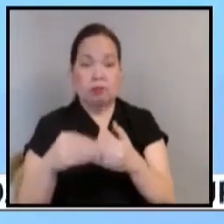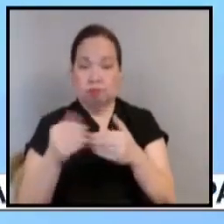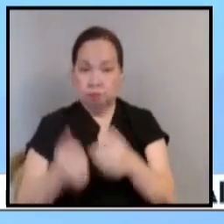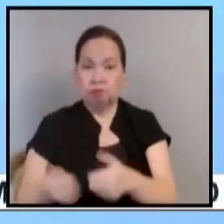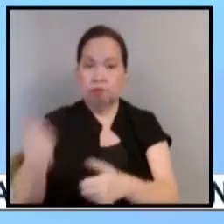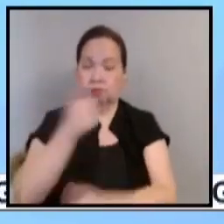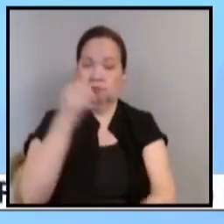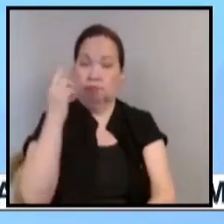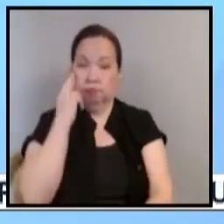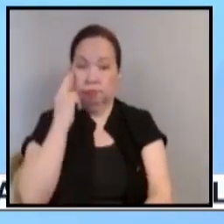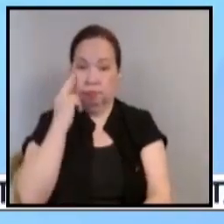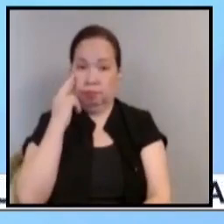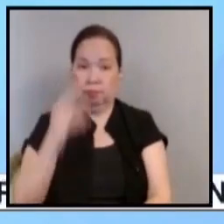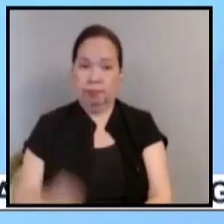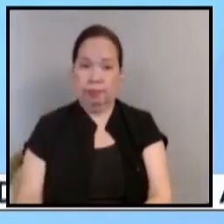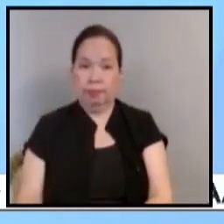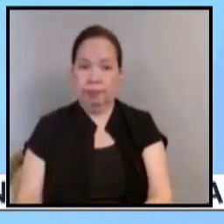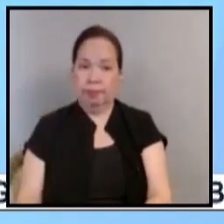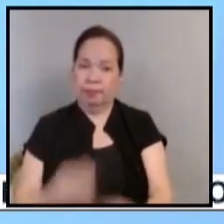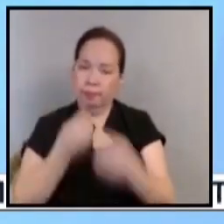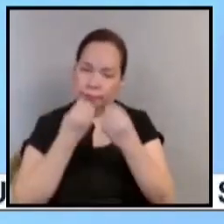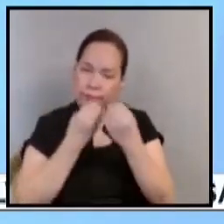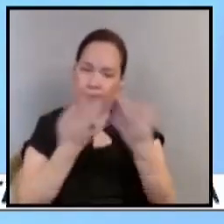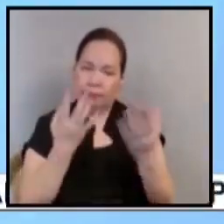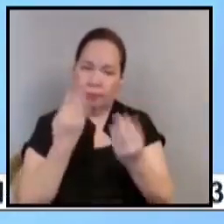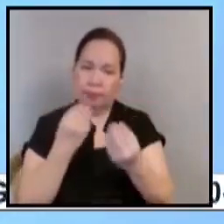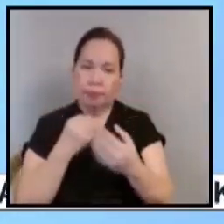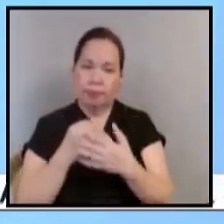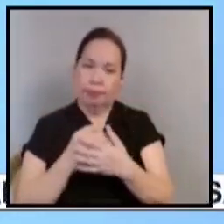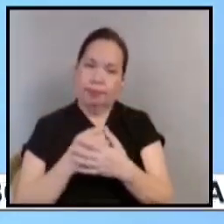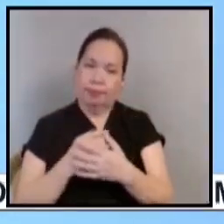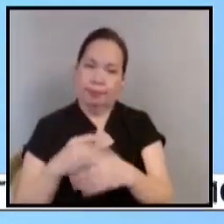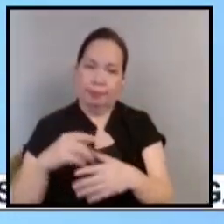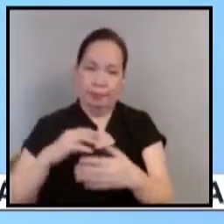Mela Lesmora para sa Morning Show ng Bayan, Rise and Shine, Pilipinas.